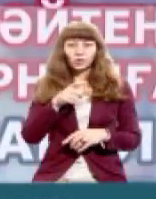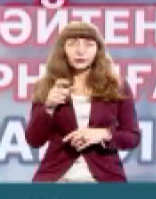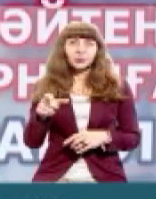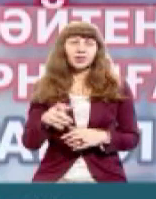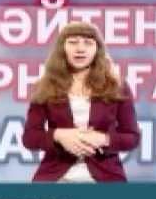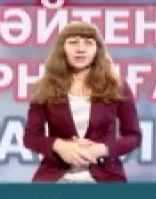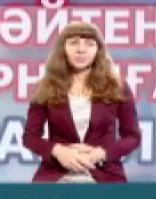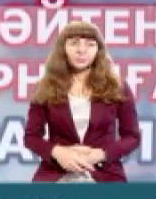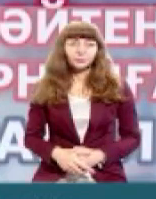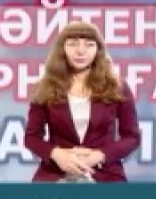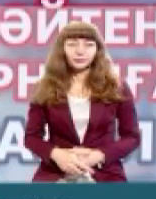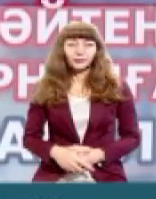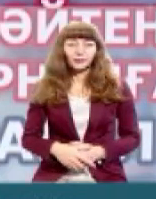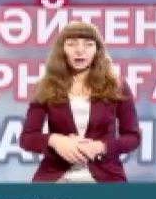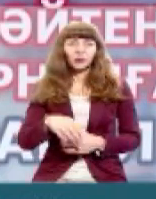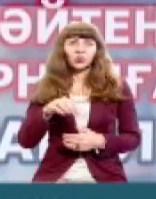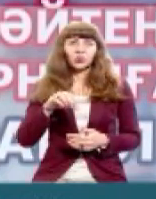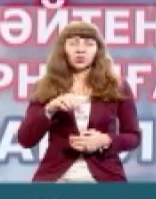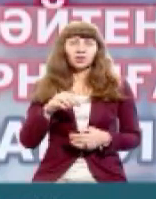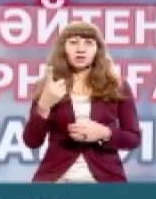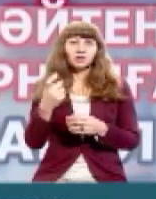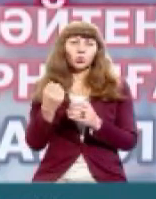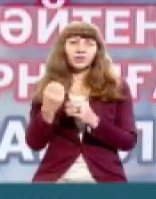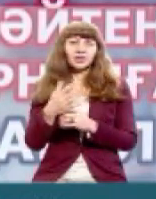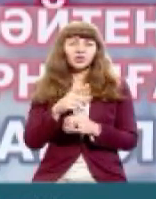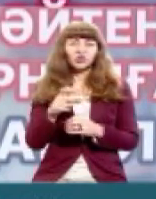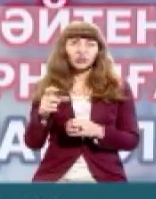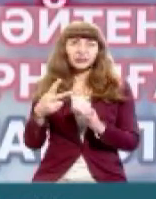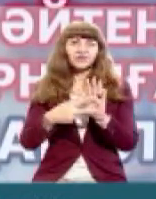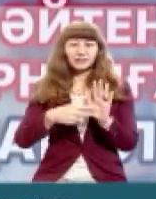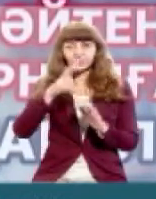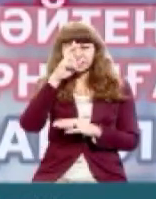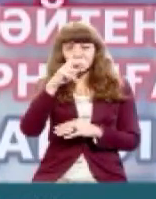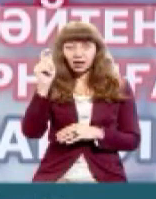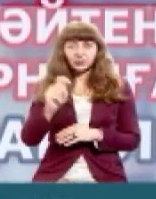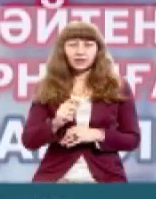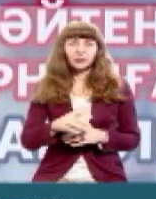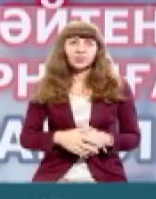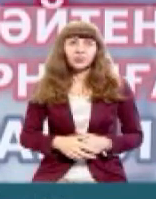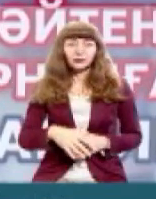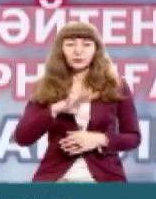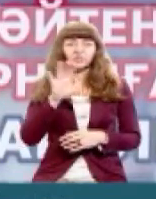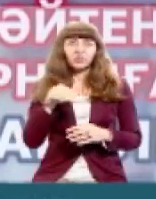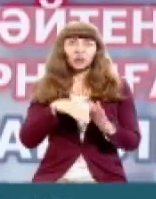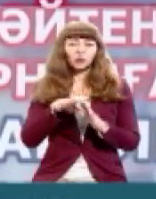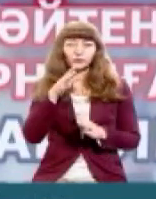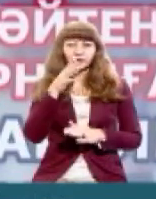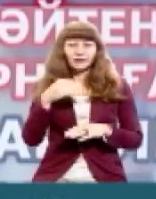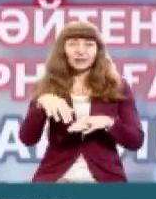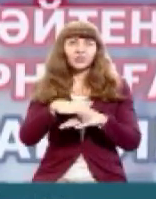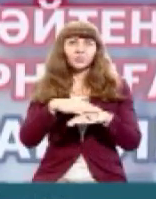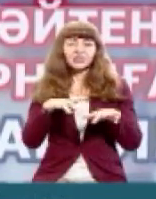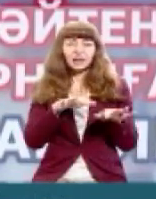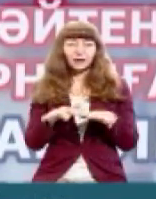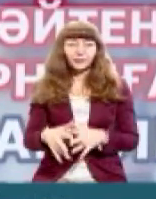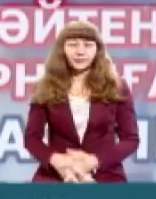боксшылар болашақта тағы да халықаралық турнирлерде өнер көрсетеді. Қазіргі таңда Қазақстан Республикасының бірінші